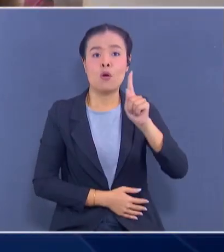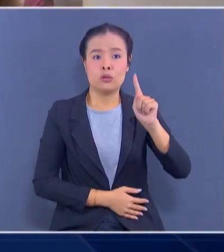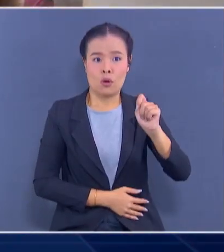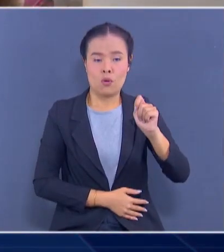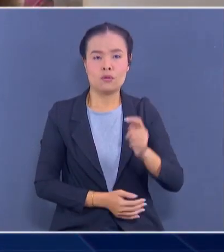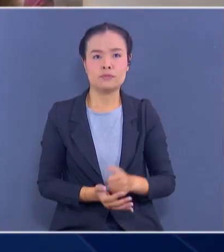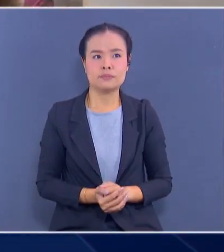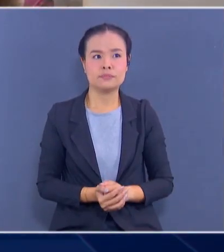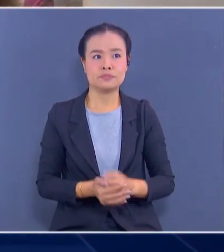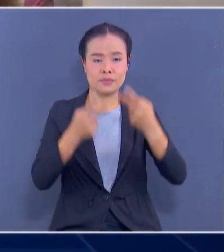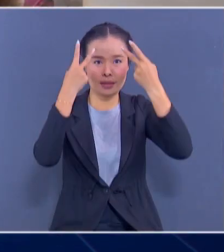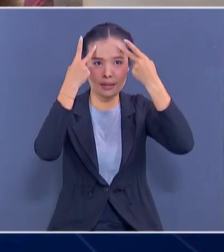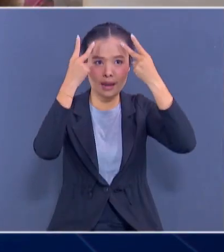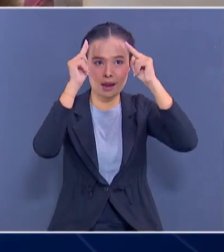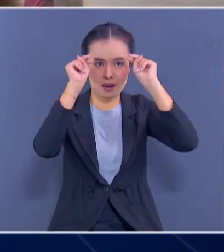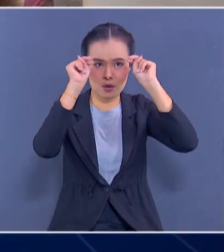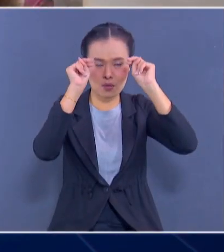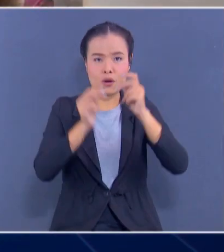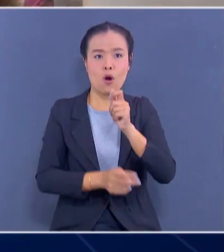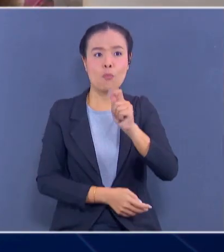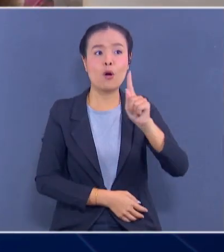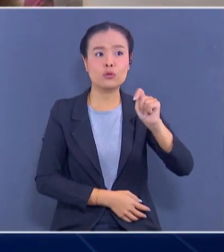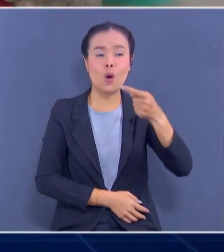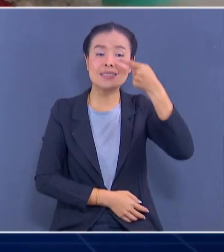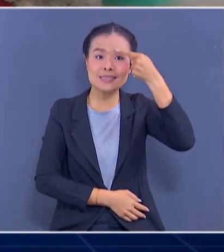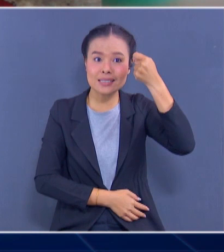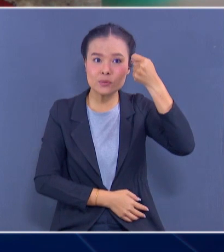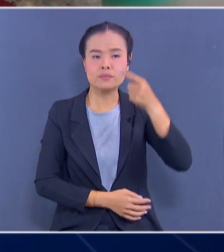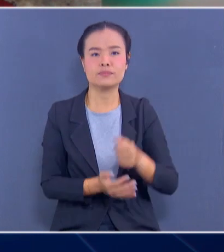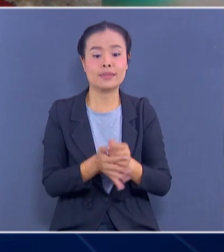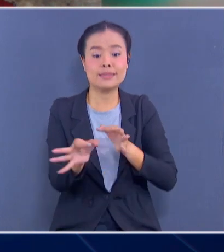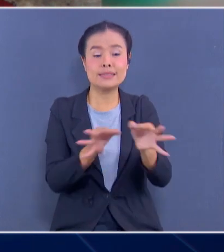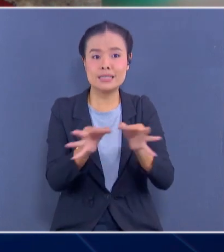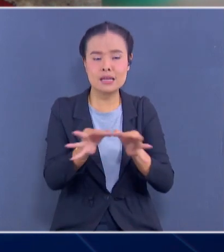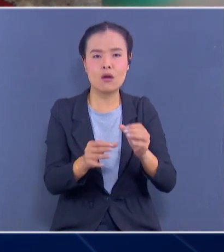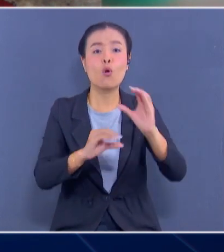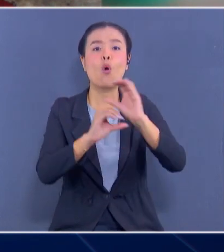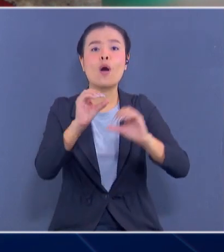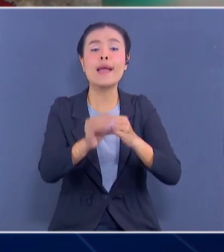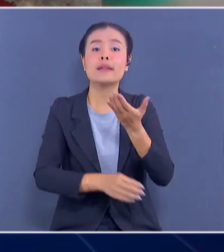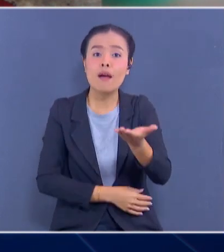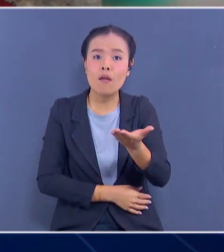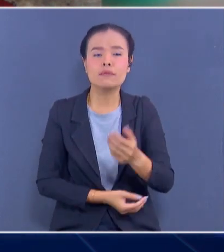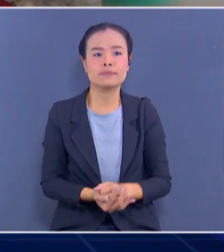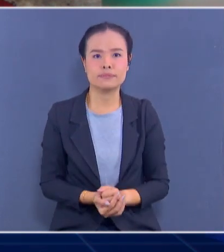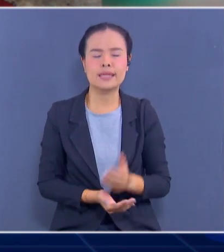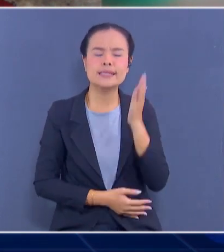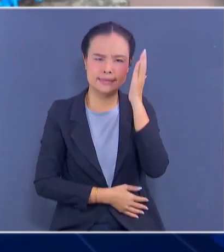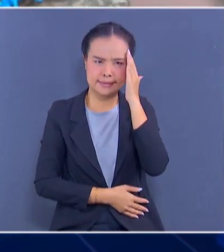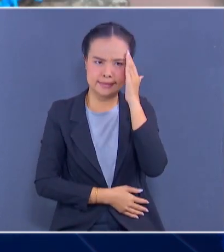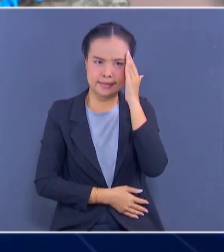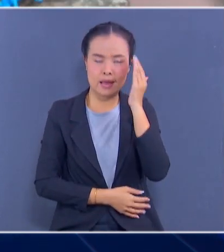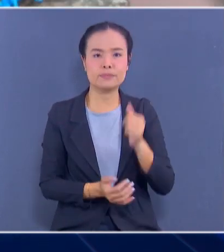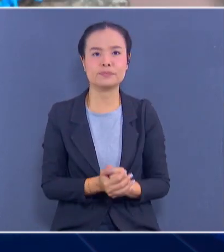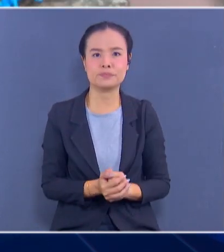คิ้วครับนายกองค์การบริหารส่วนตำบลสีคิ้วก็ชี้แจงบอกว่าอ๋อโครงการนี้เหร อ เอารับทราบ ครับ